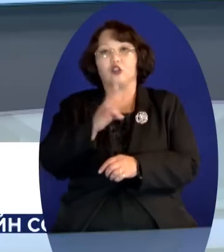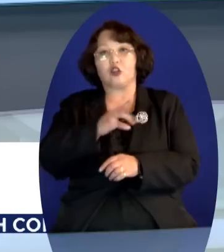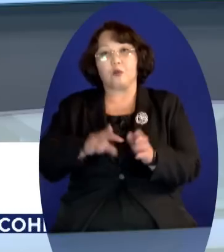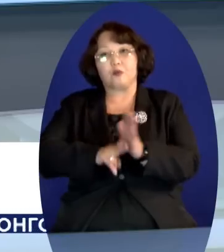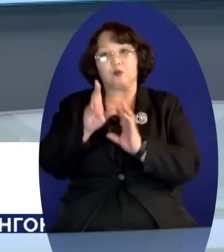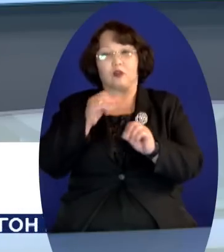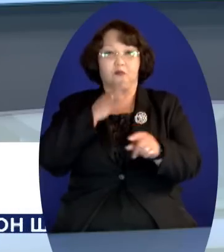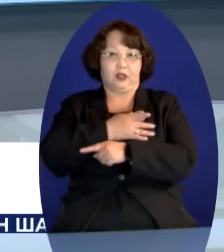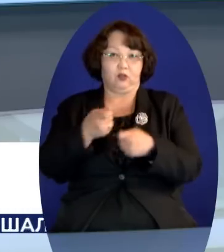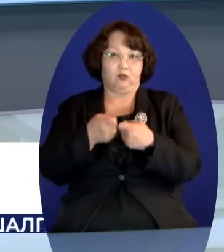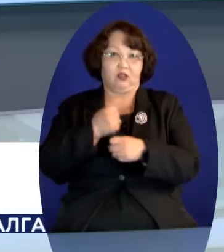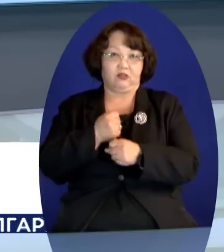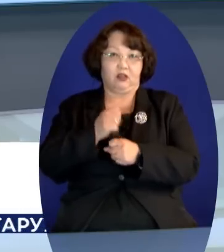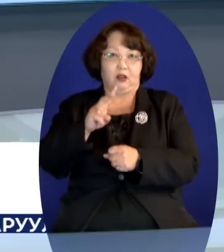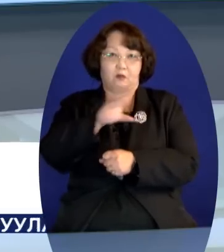биелүүлэх хэрэгтэйг хэлж байла.